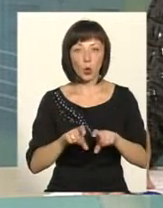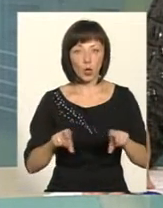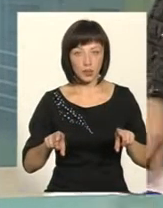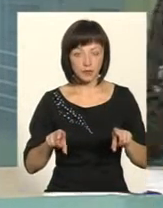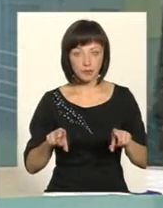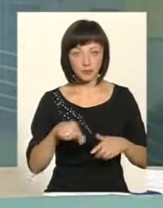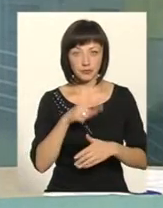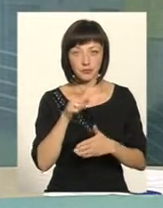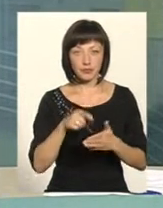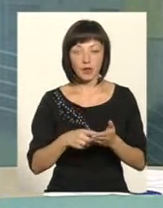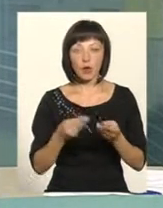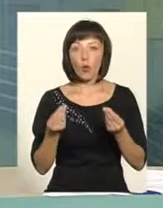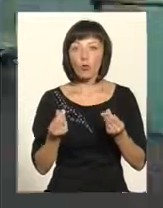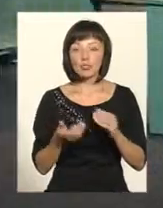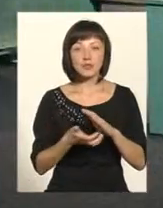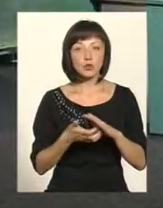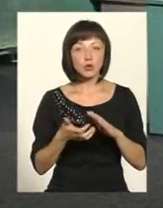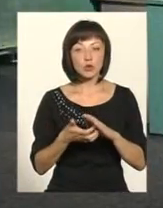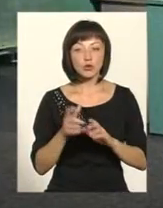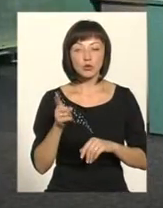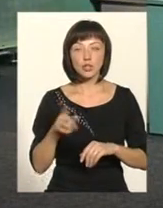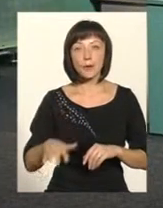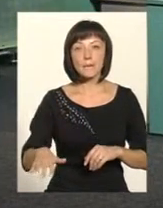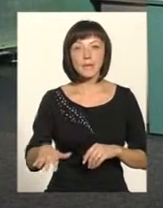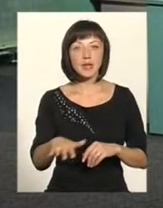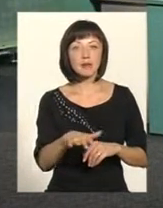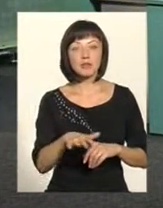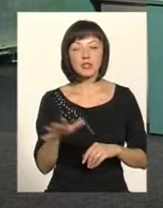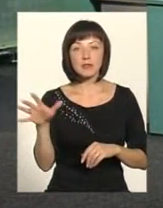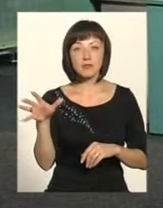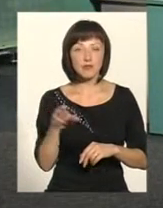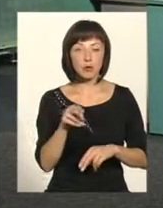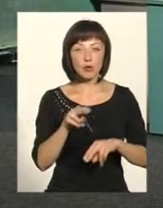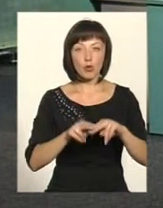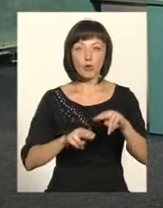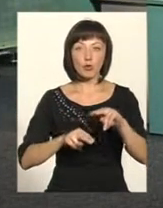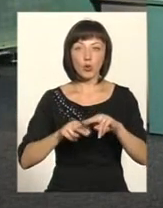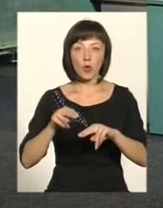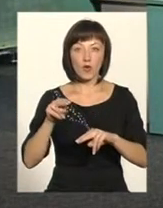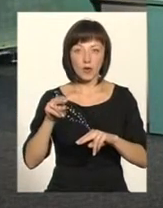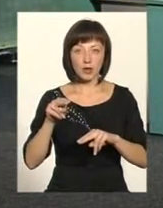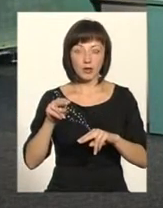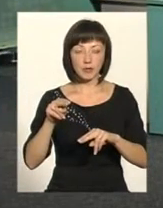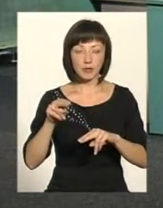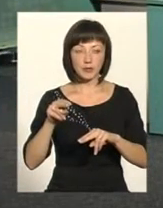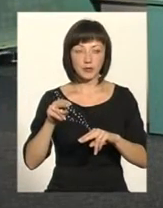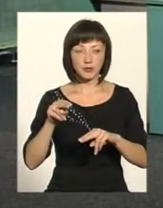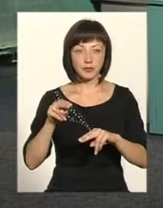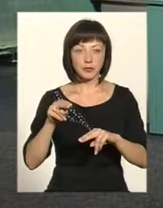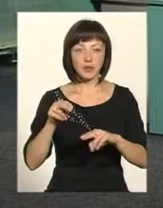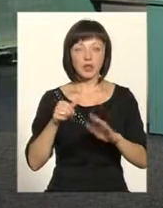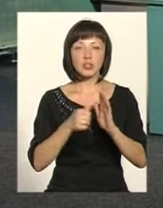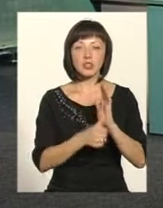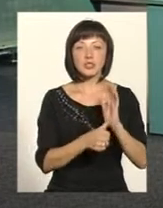коштів недостатньо, розумієте, тому що приміщення всі, вони побудовані, скажімо так, в